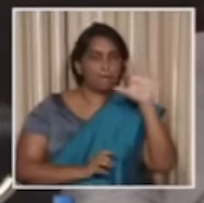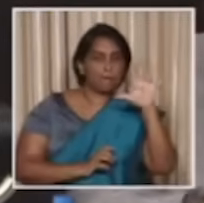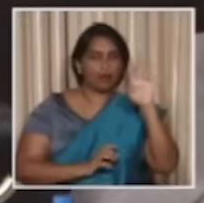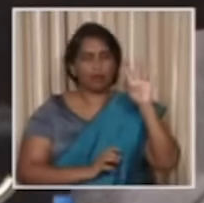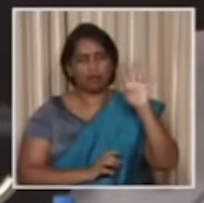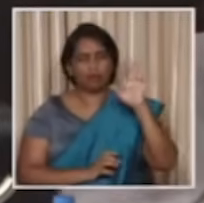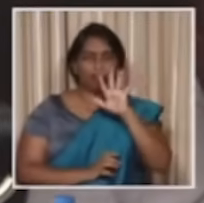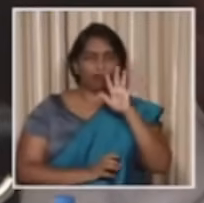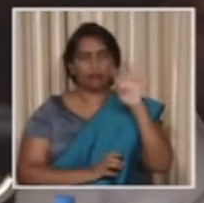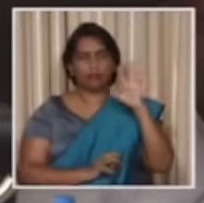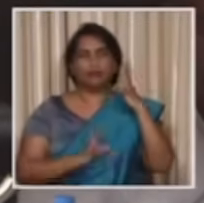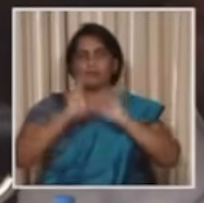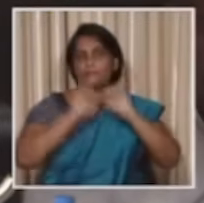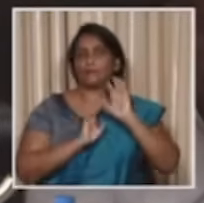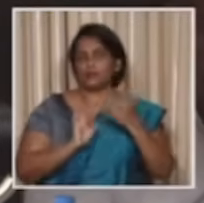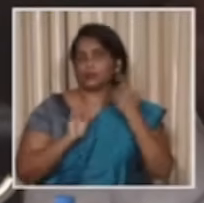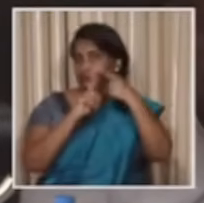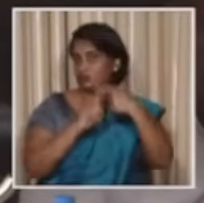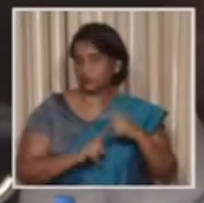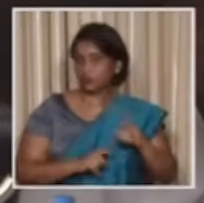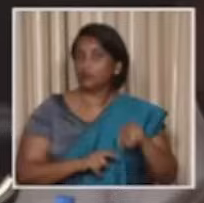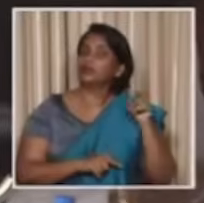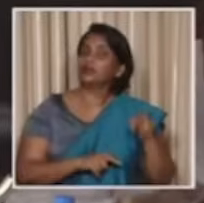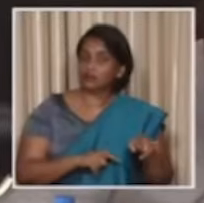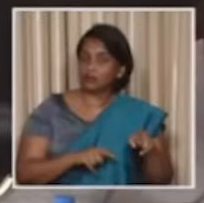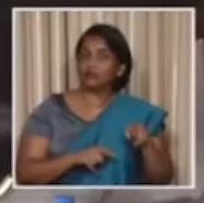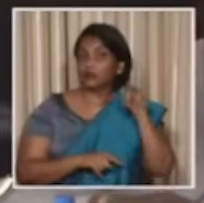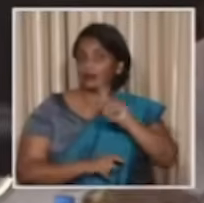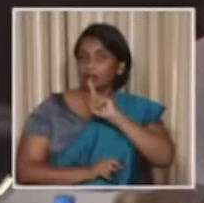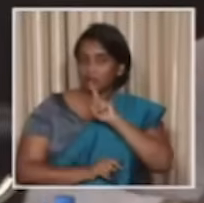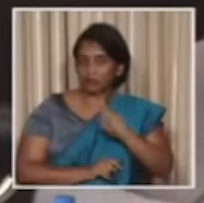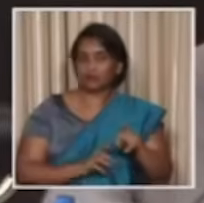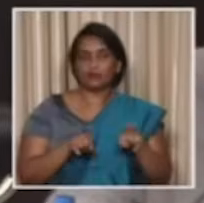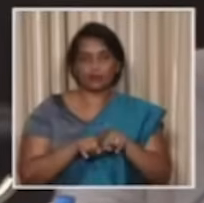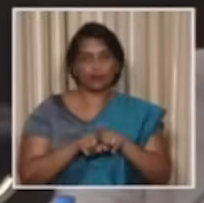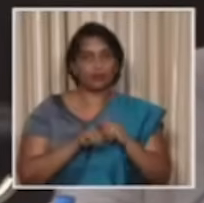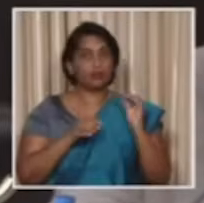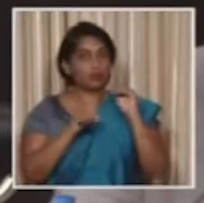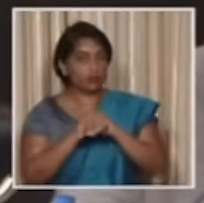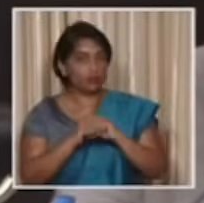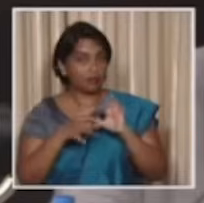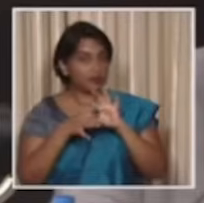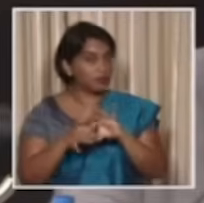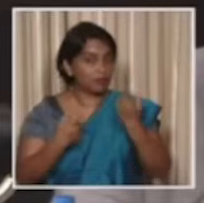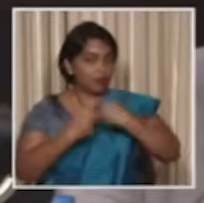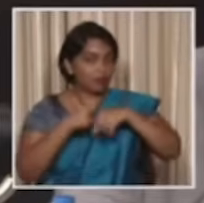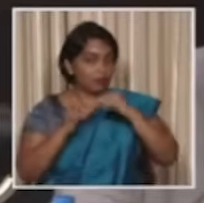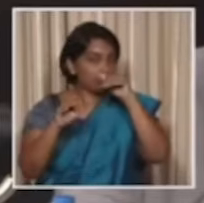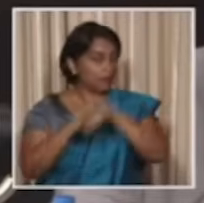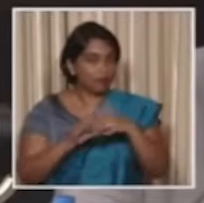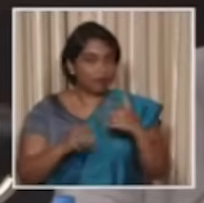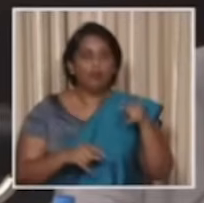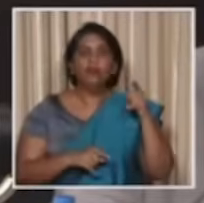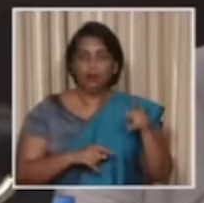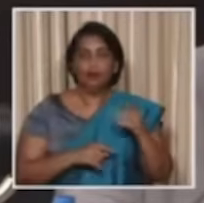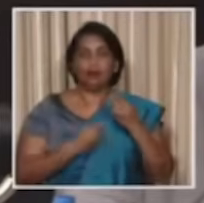4.45 වෙනවා කියලා මේකේ ගණන් බලලා තියෙනවා. හැබැයි ඒත් එක්කම වුන් කියනවා මේකට සම්බන්ධ වුනේ නැත්නම් රීස්ට්‍රක්චරින් එකට ඒ